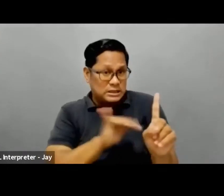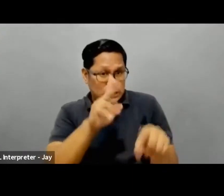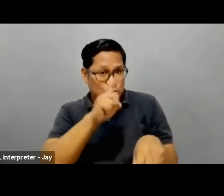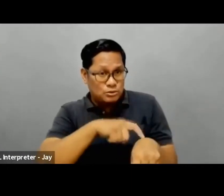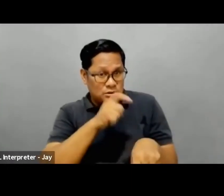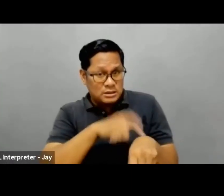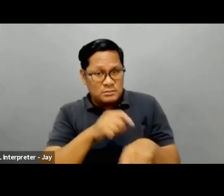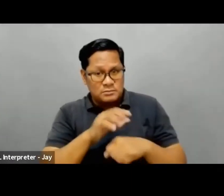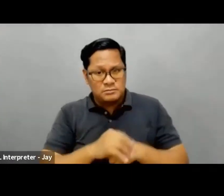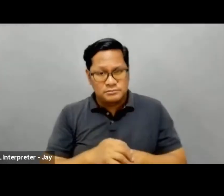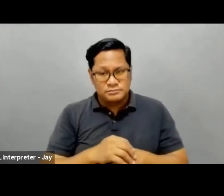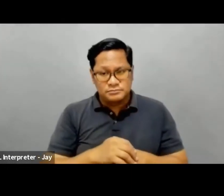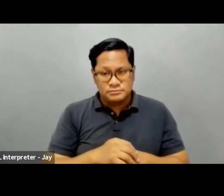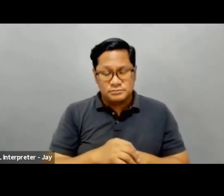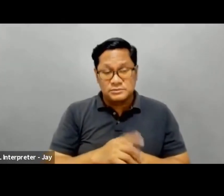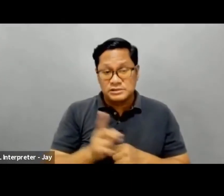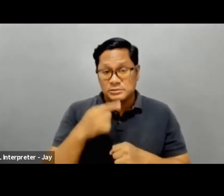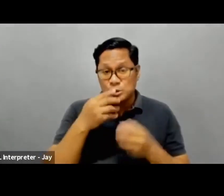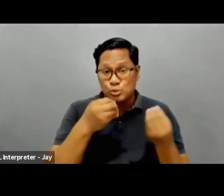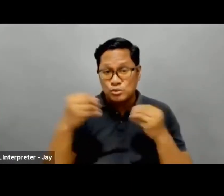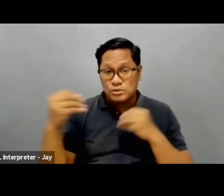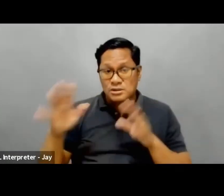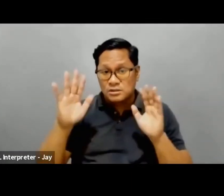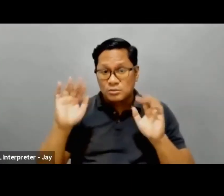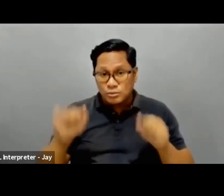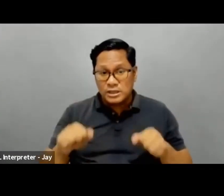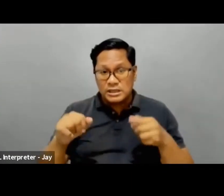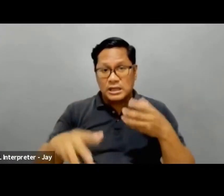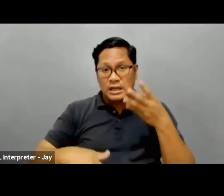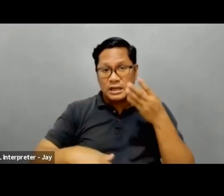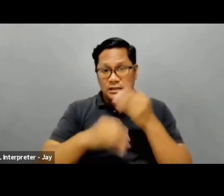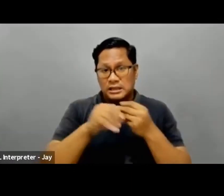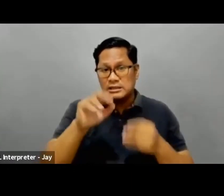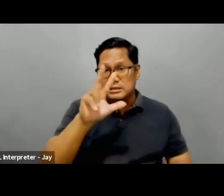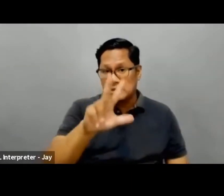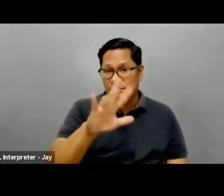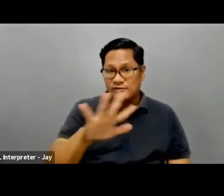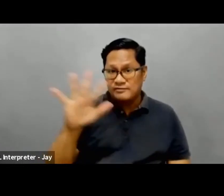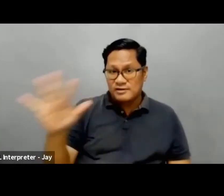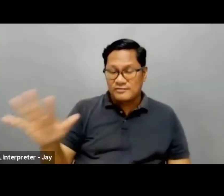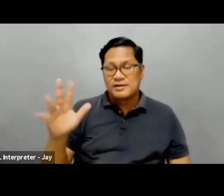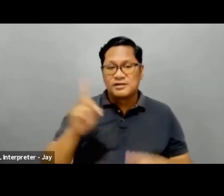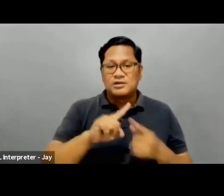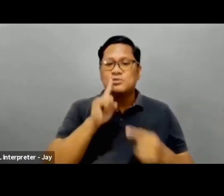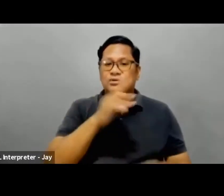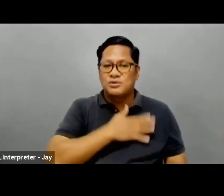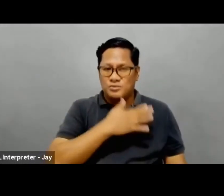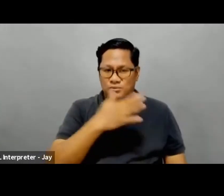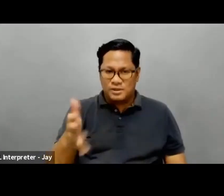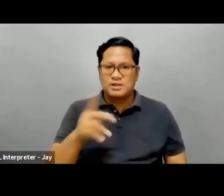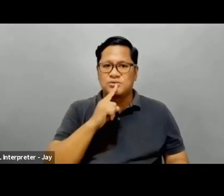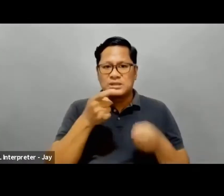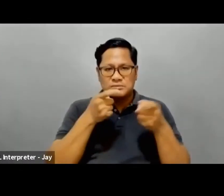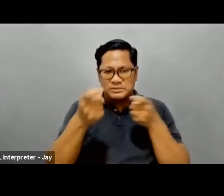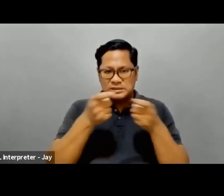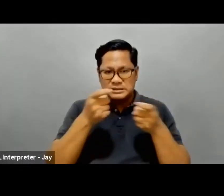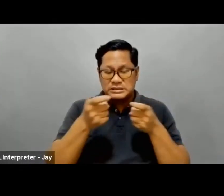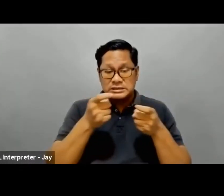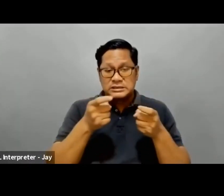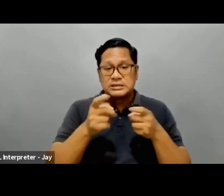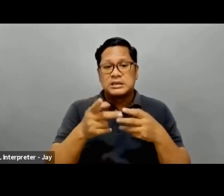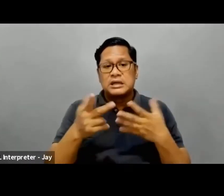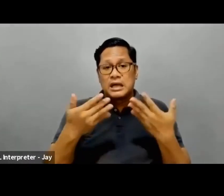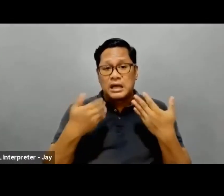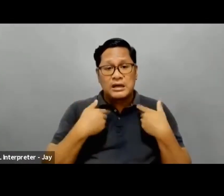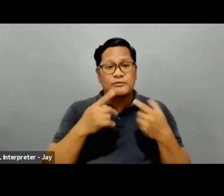Ang sabi ng mga organizers, pwede tayo hanggang 3:55 at willing din naman akong mag-moderate up to that time. Pero sa